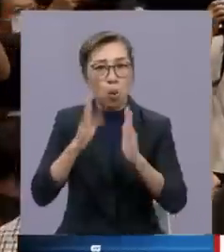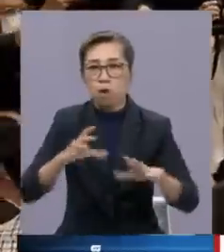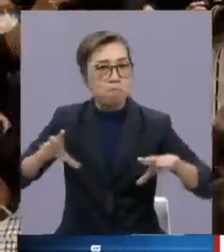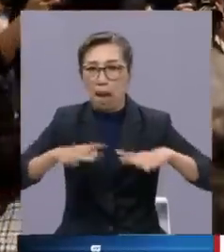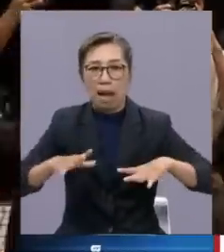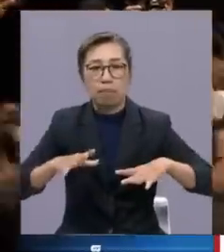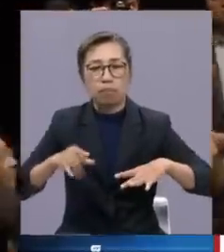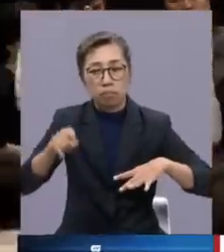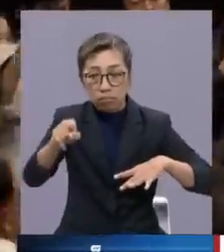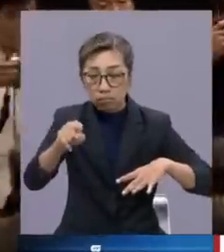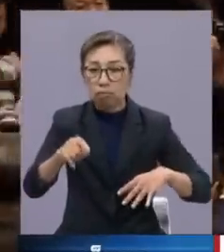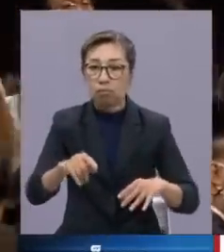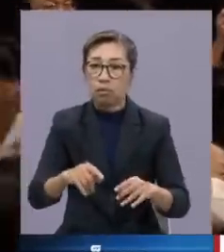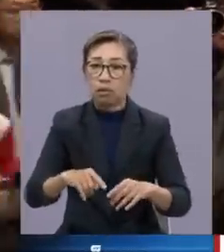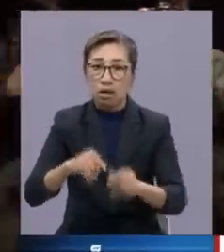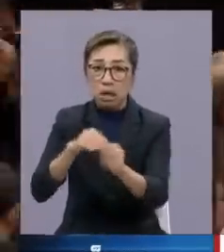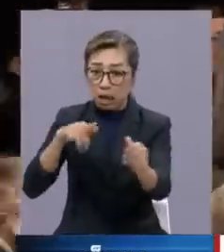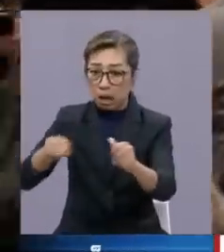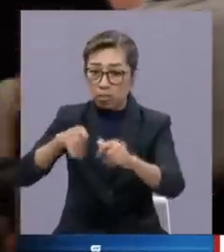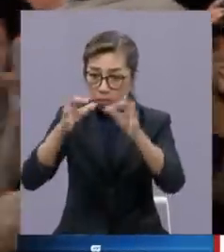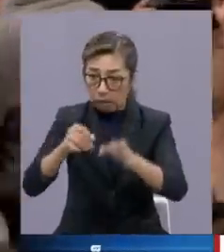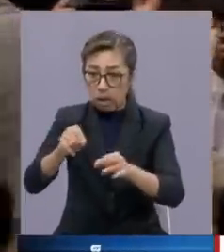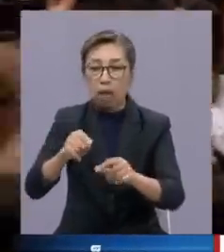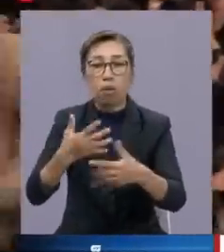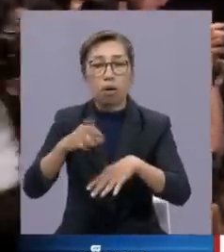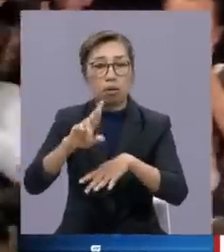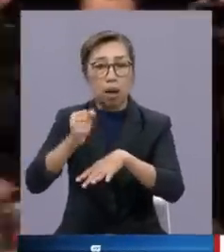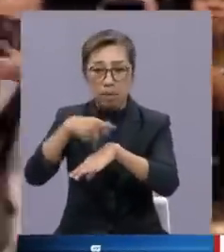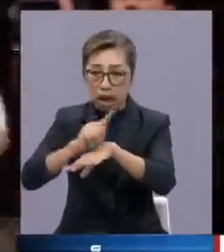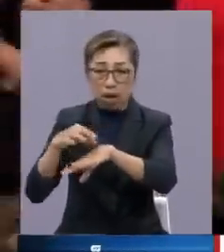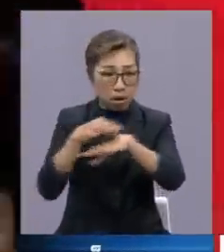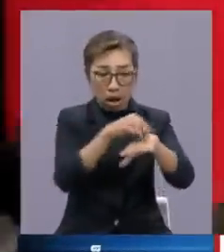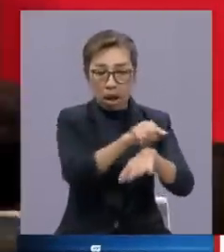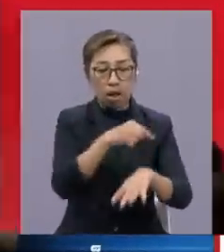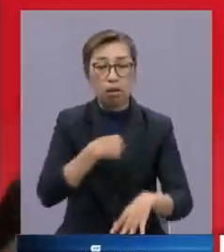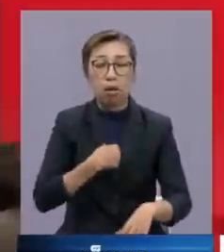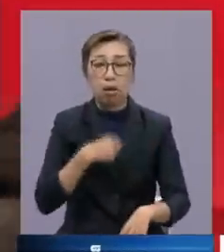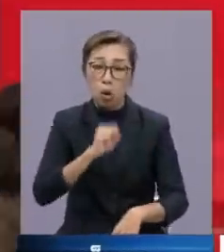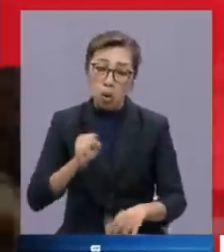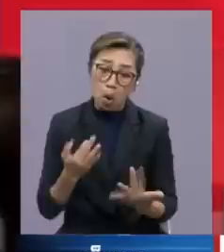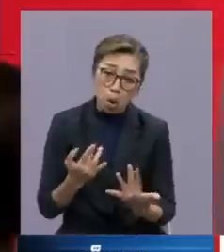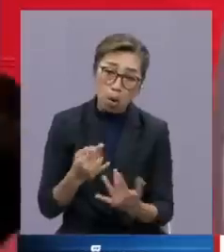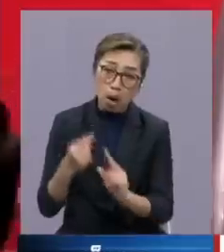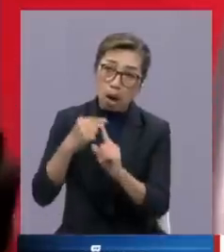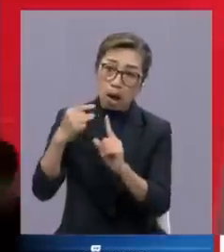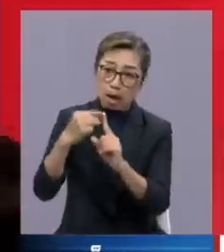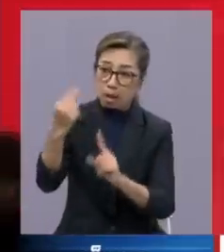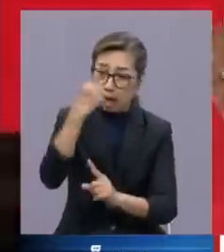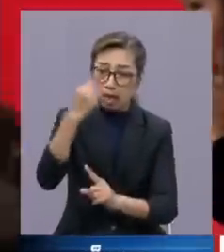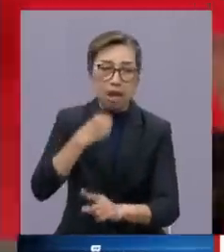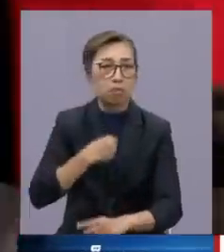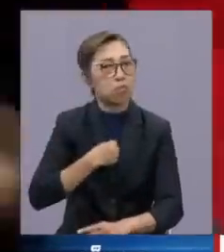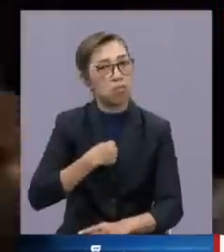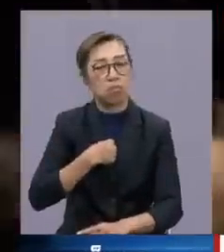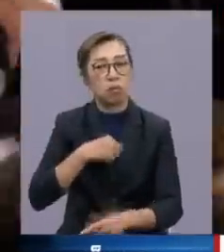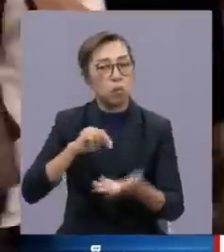ไม่พอใจกับการตัดสินใจดังกล่าวของแกนนำไม่ยึดโยงกับสสแต่ให้สสมีหน้าที่รอฟังคำสั่งอย่างเดียวทำให้พรร